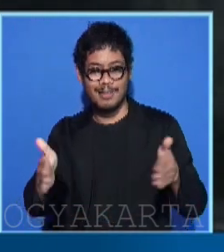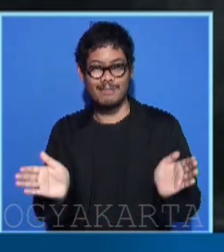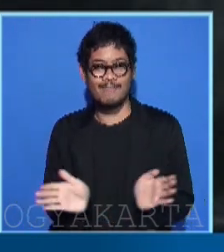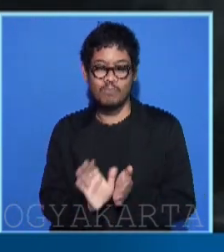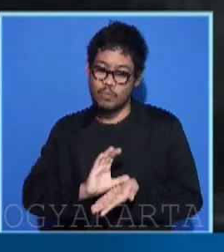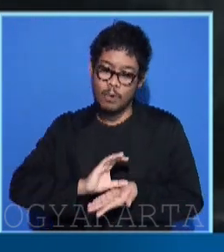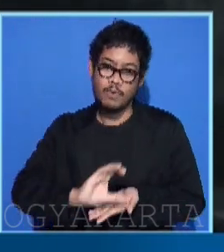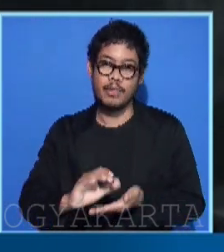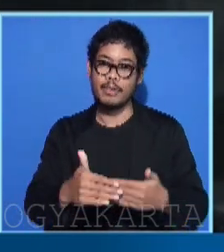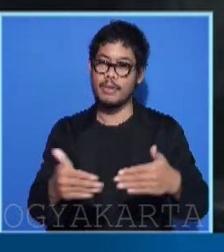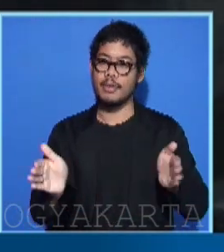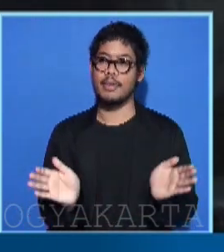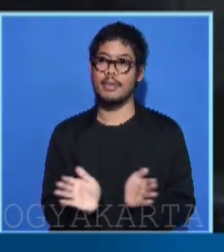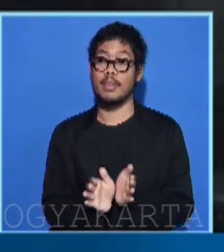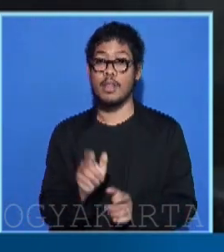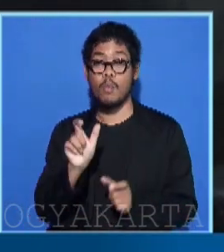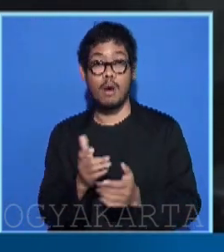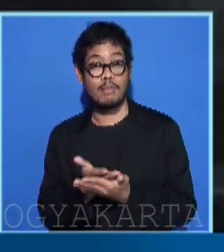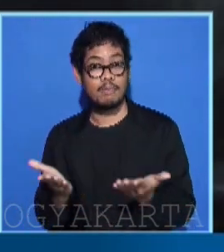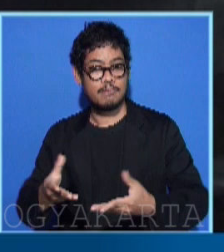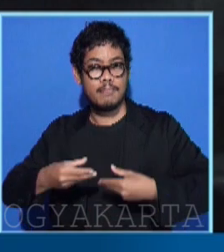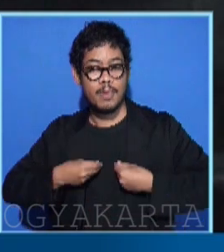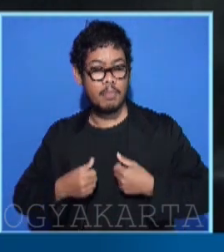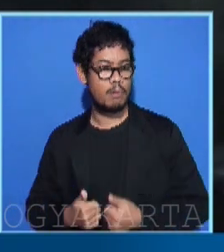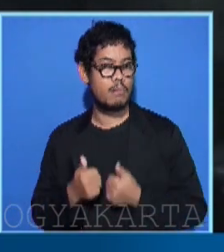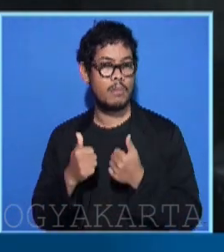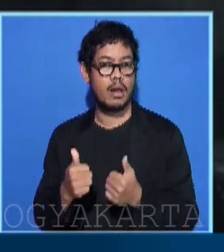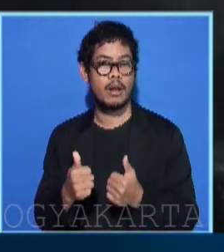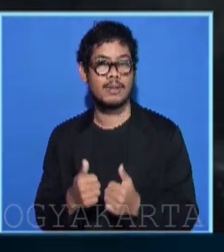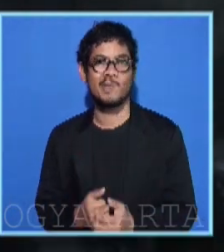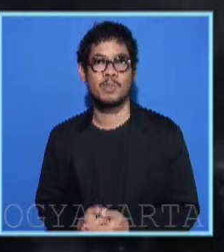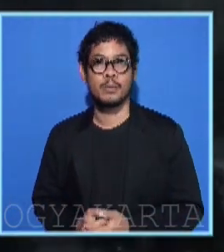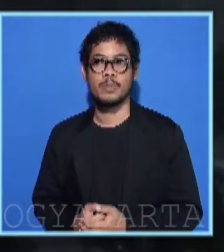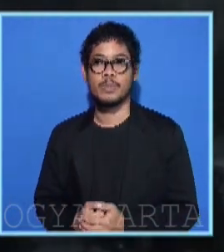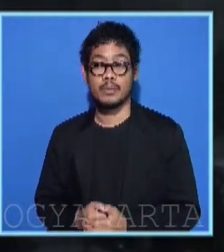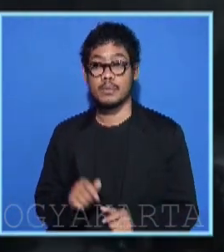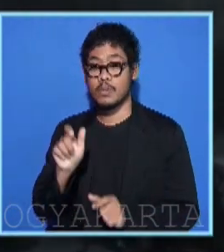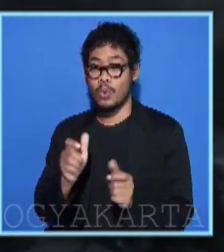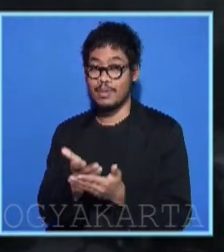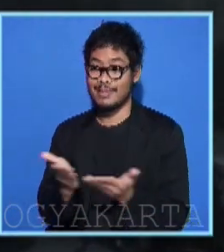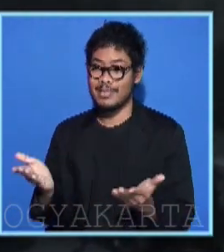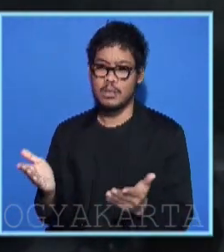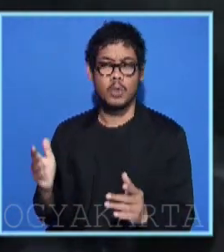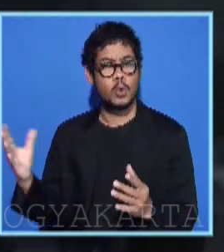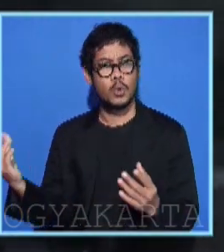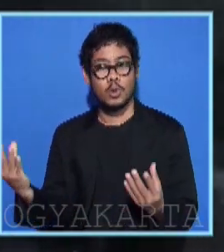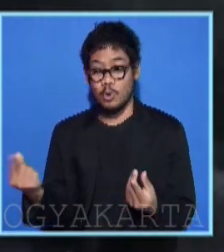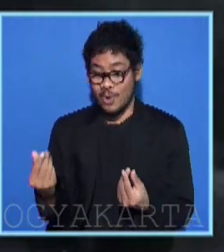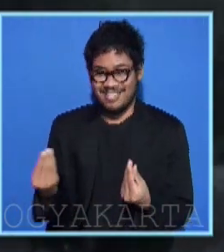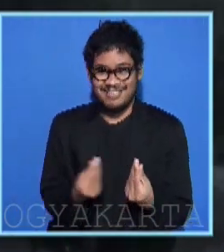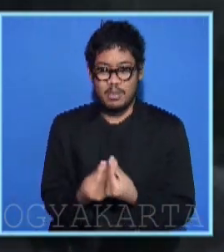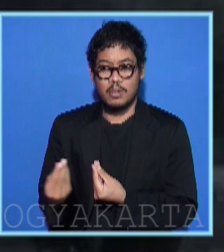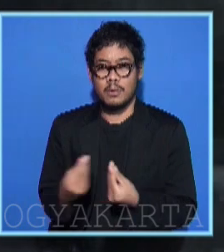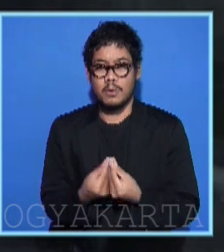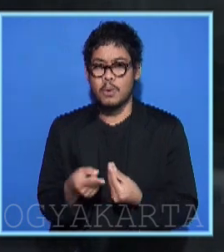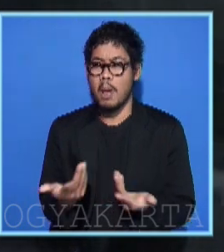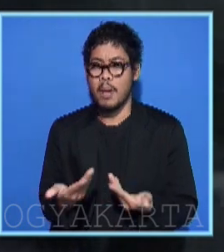baik oleh masyarakat dengan ee berswadaya bergotongroyong ee mewujudkan sarana